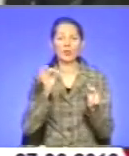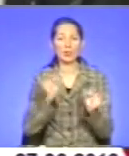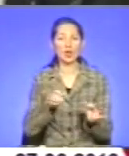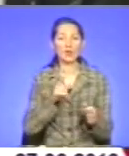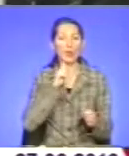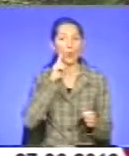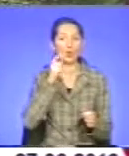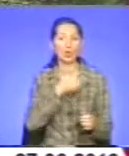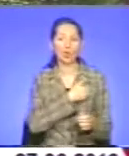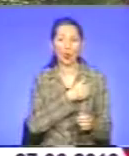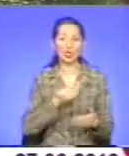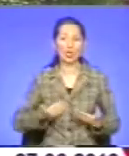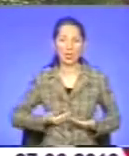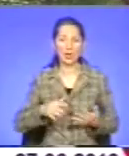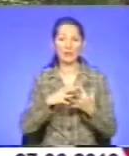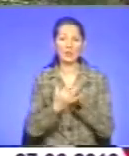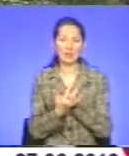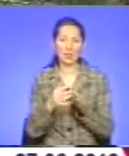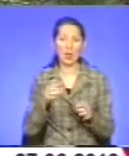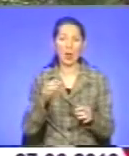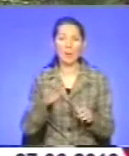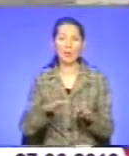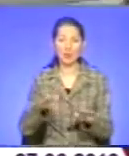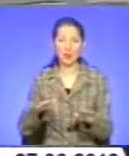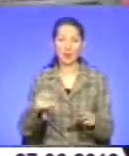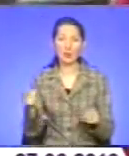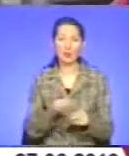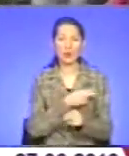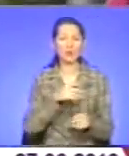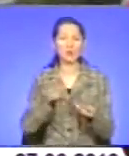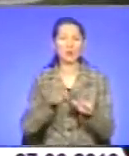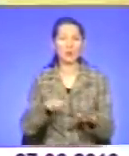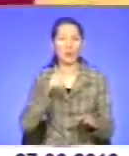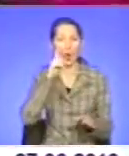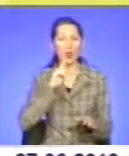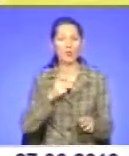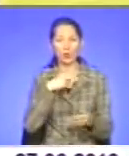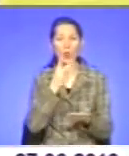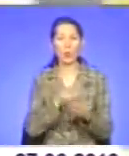у сільській місцевості, позбавленій міського комфорту, покаже час.